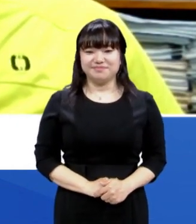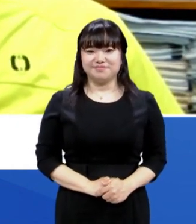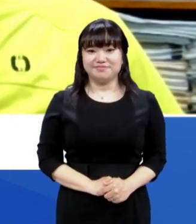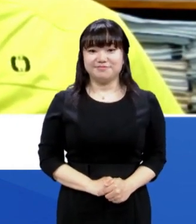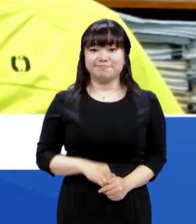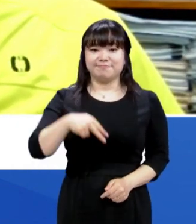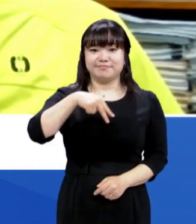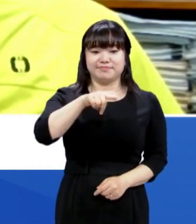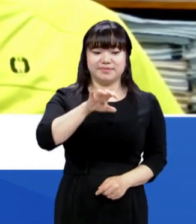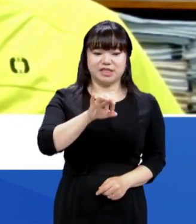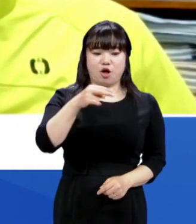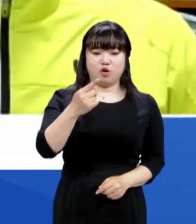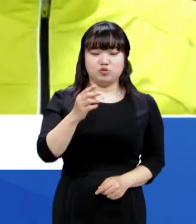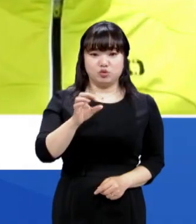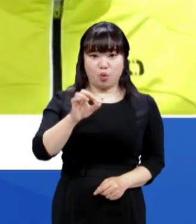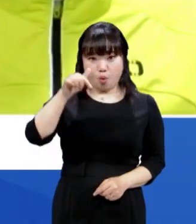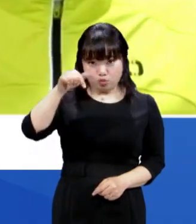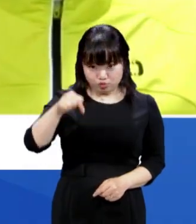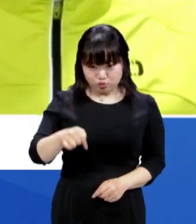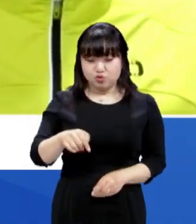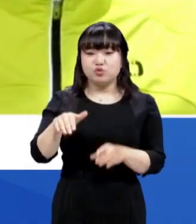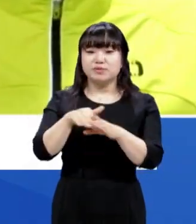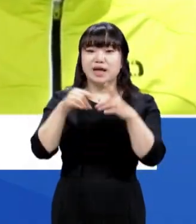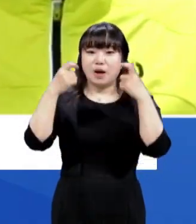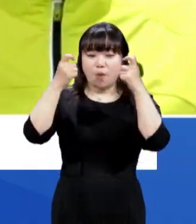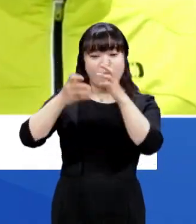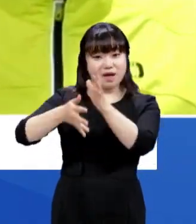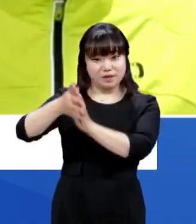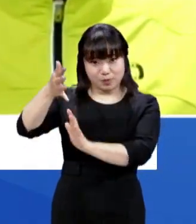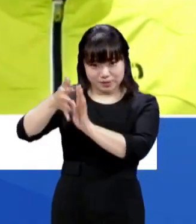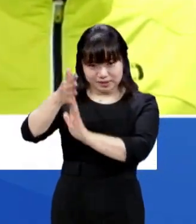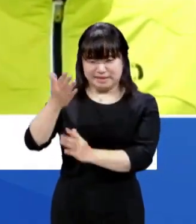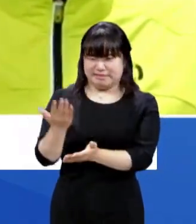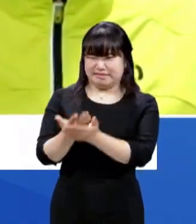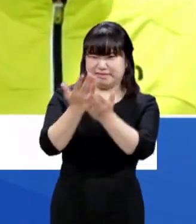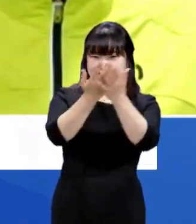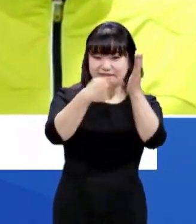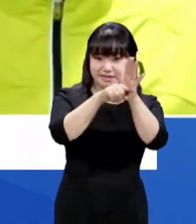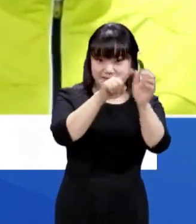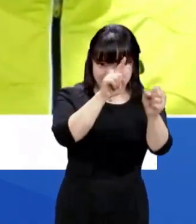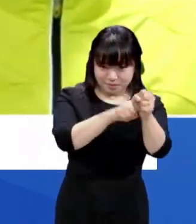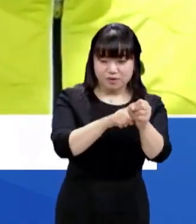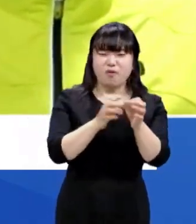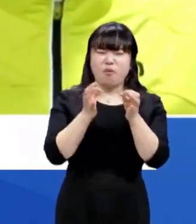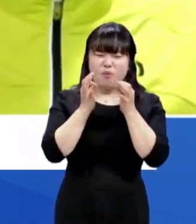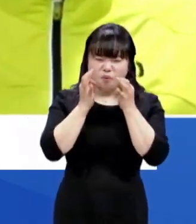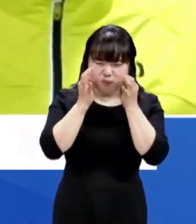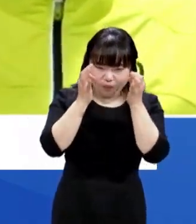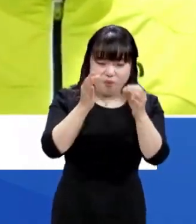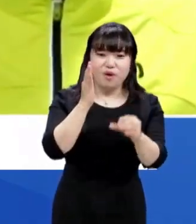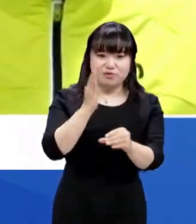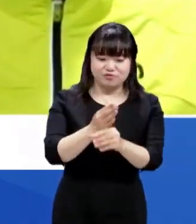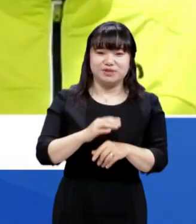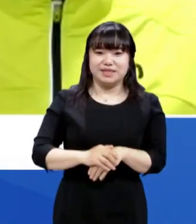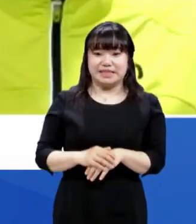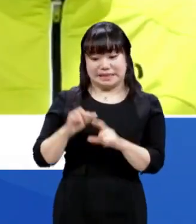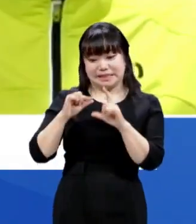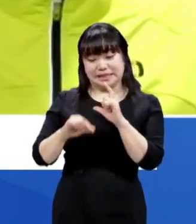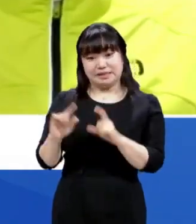에 성동구 나 문화 관광 도시로 발돋움하기 위해 다양한 노력을 해왔습니다 어 그 중에 일부를